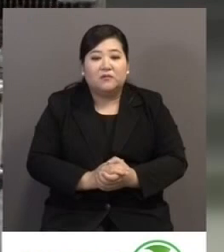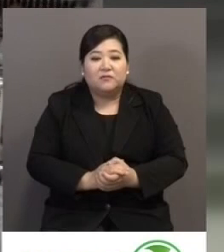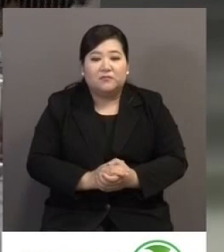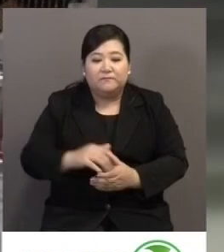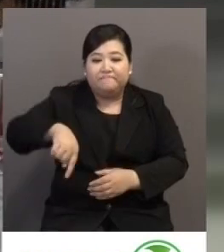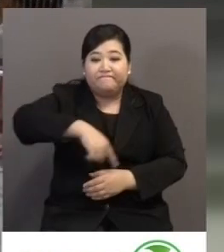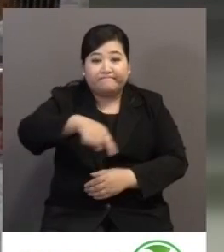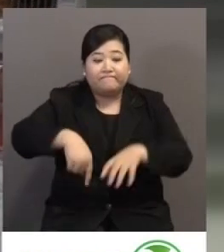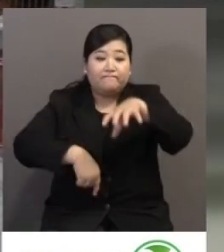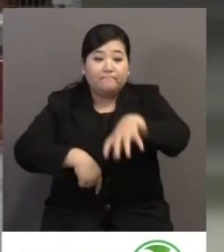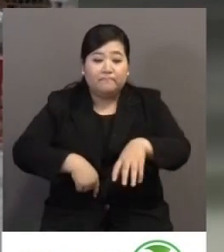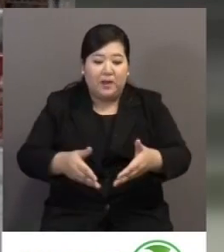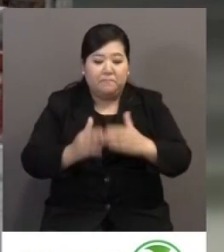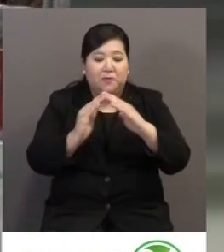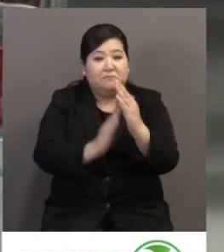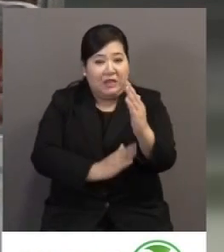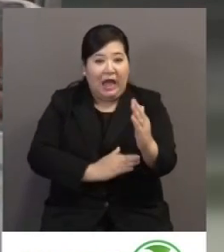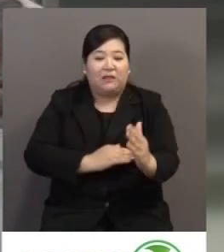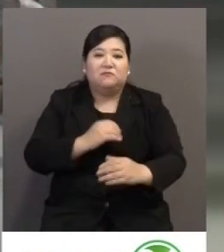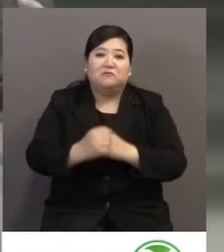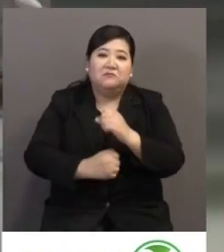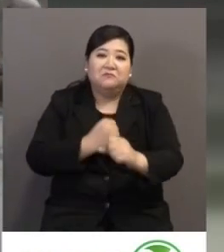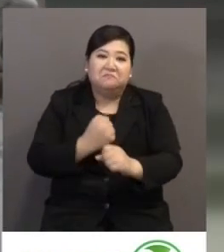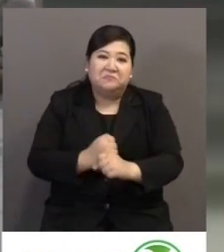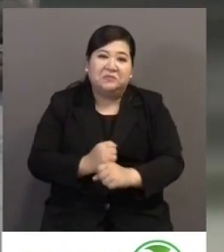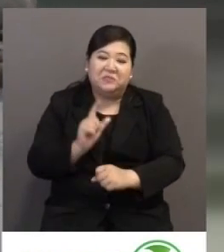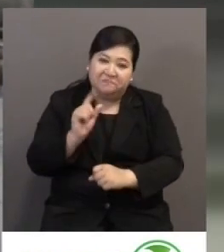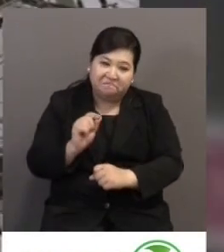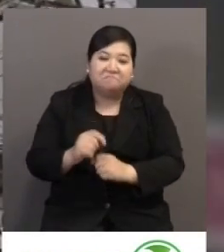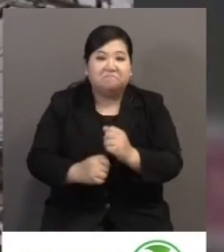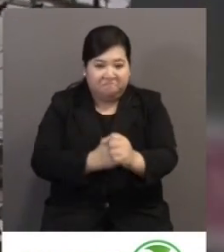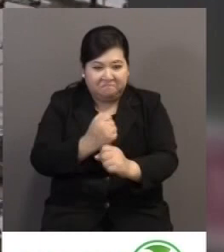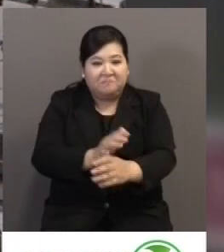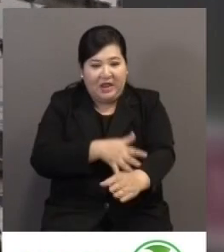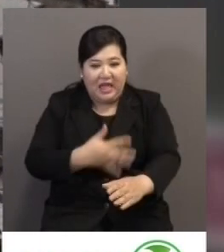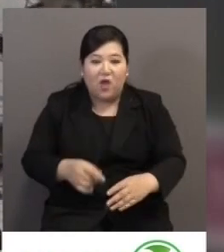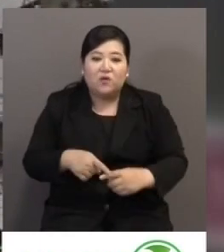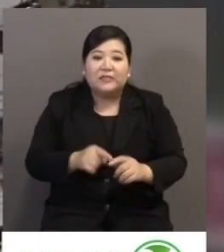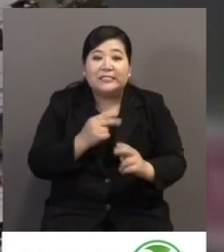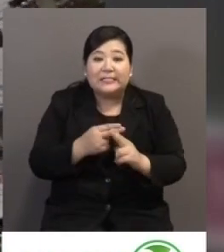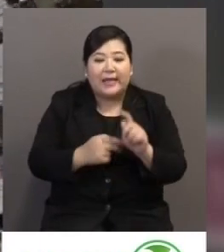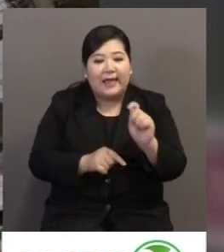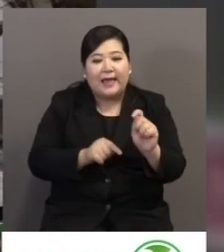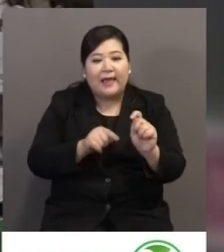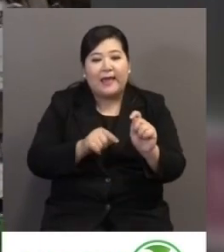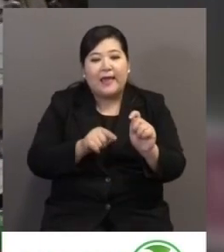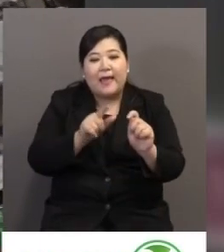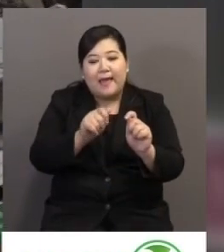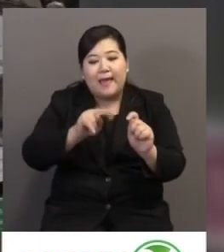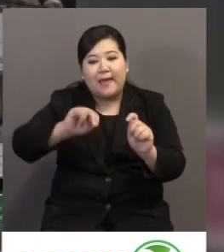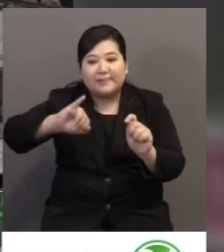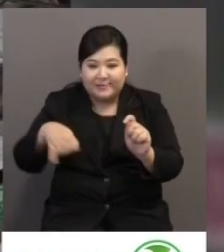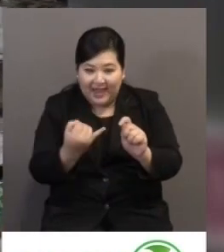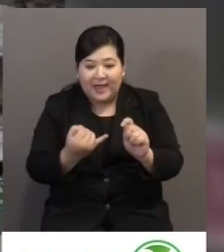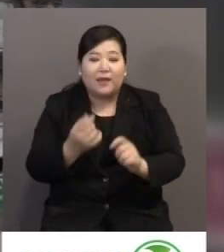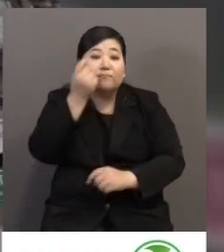พาซ่าค่ะก่อตั้งมากว่า4ทศวรรษภายใต้ชื่อบริษัทนะคะ A&J Beauty Production ค่ะทำให้เจเล้ง